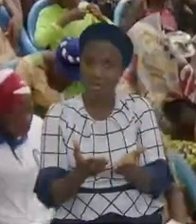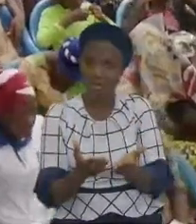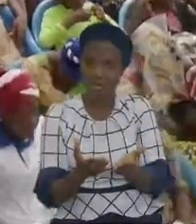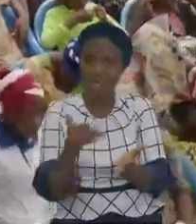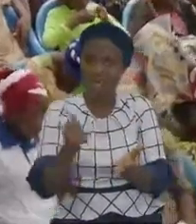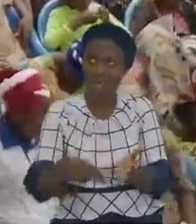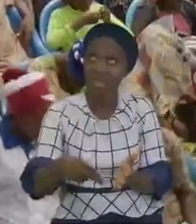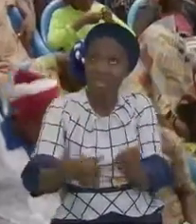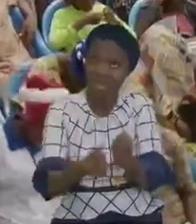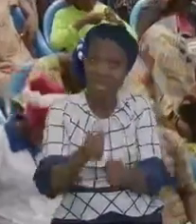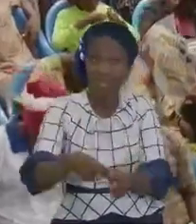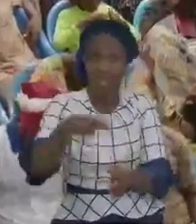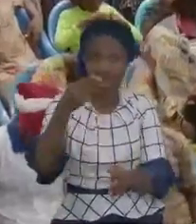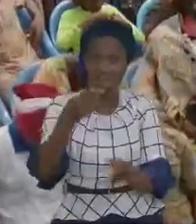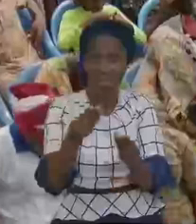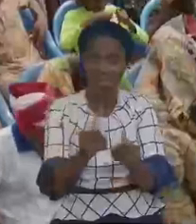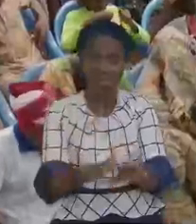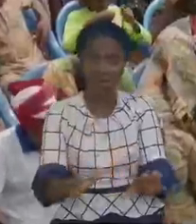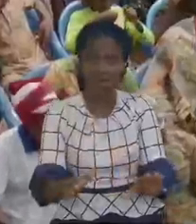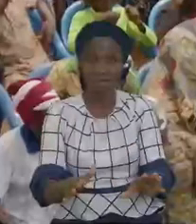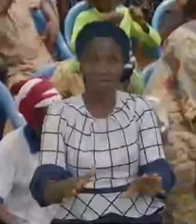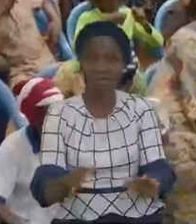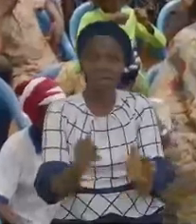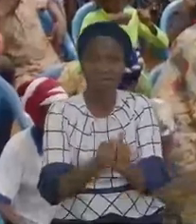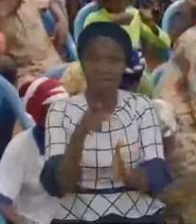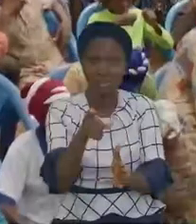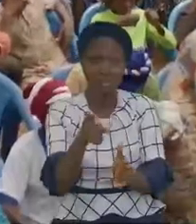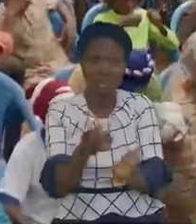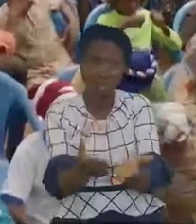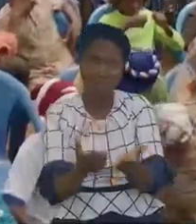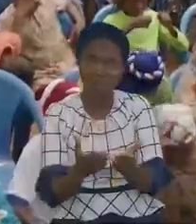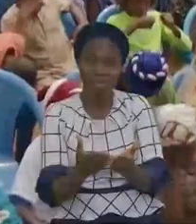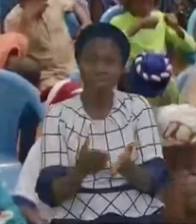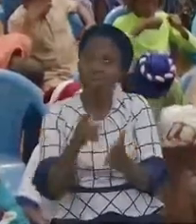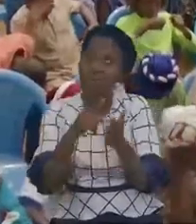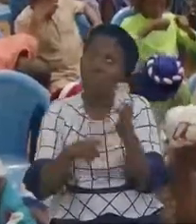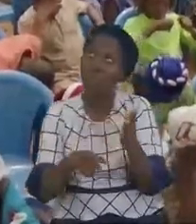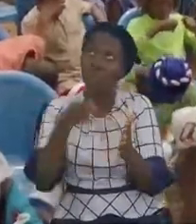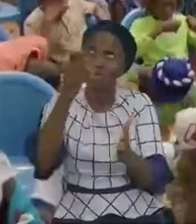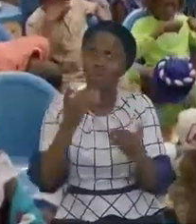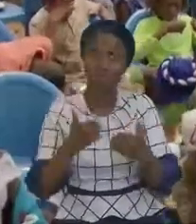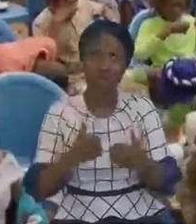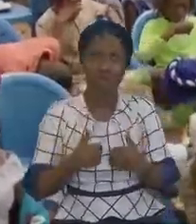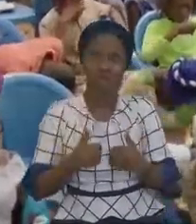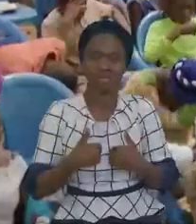tu veux ce que Dieu a établi, planifié pour toi,